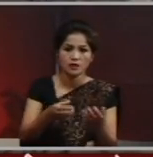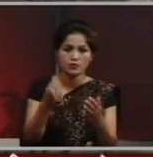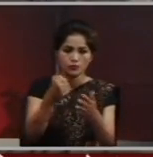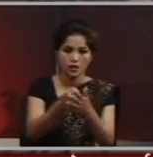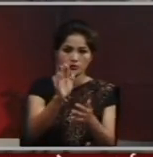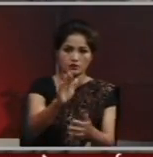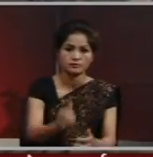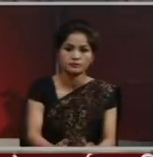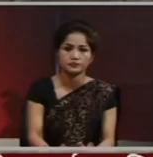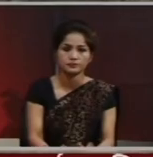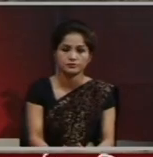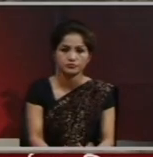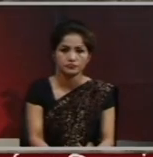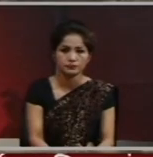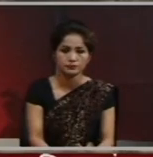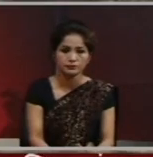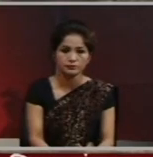पुर्याइएको छ।